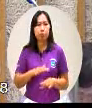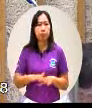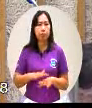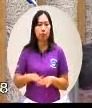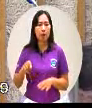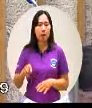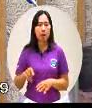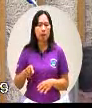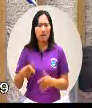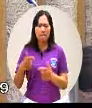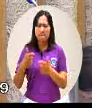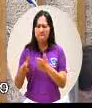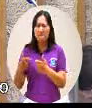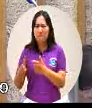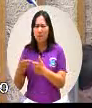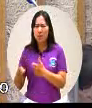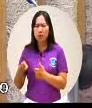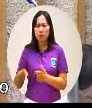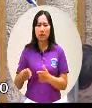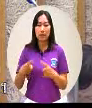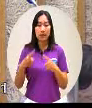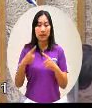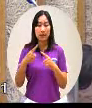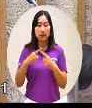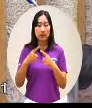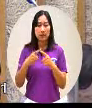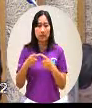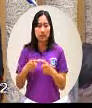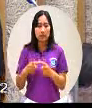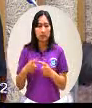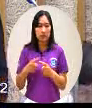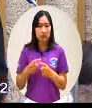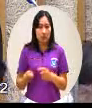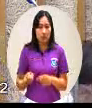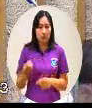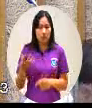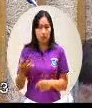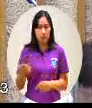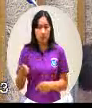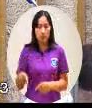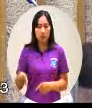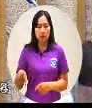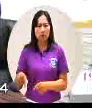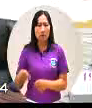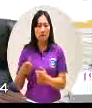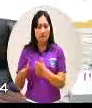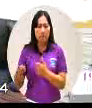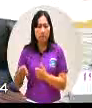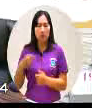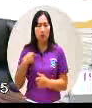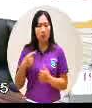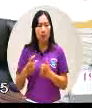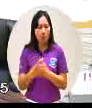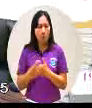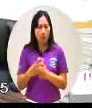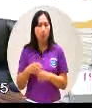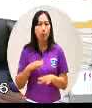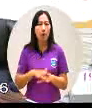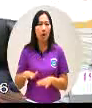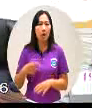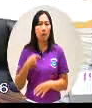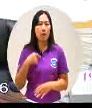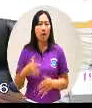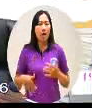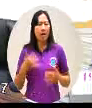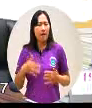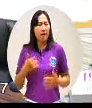再存在人口密集的工业区，我们会做出调整啊。 好，谢谢局长哈，请坐哈。我们很高兴哈，听到局长有这